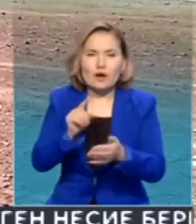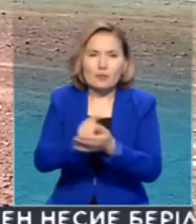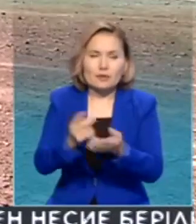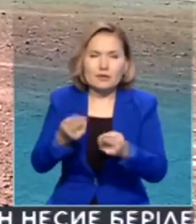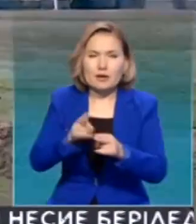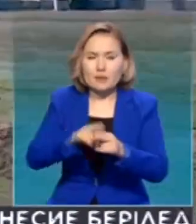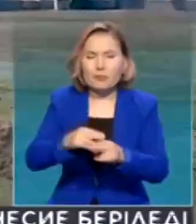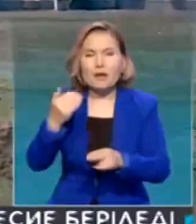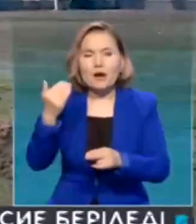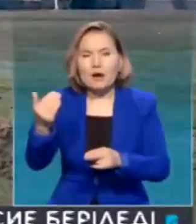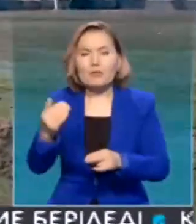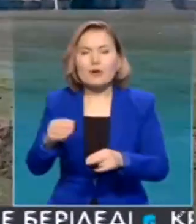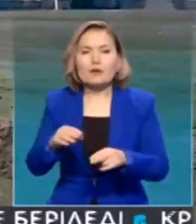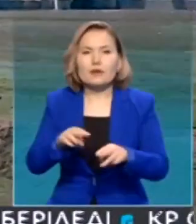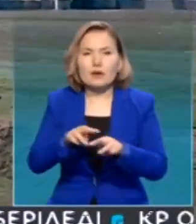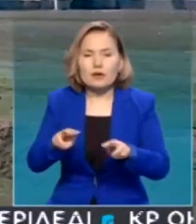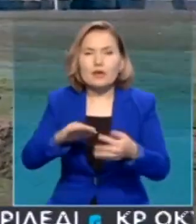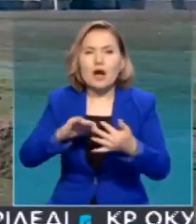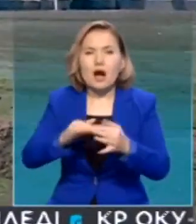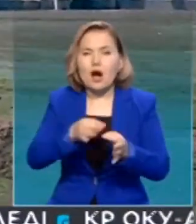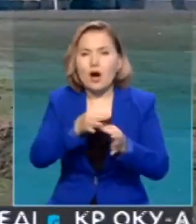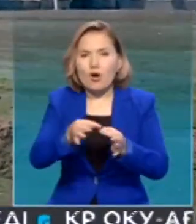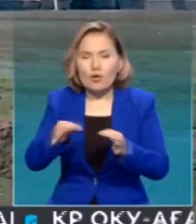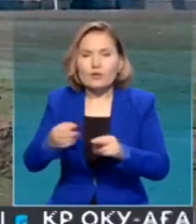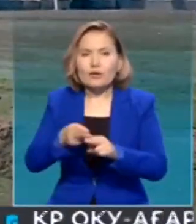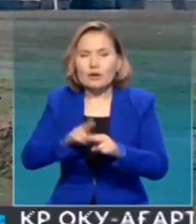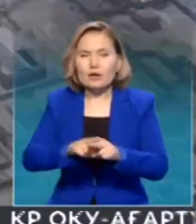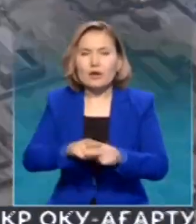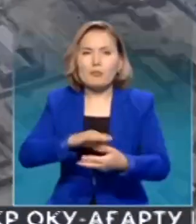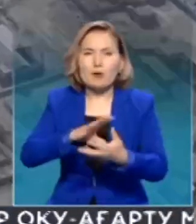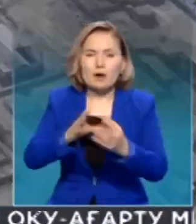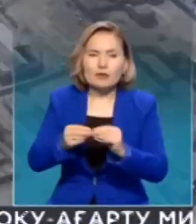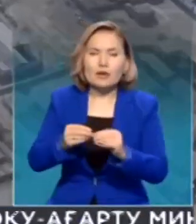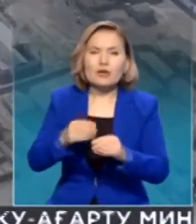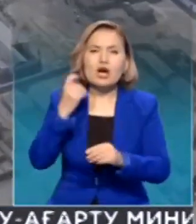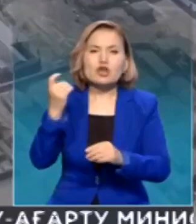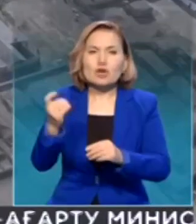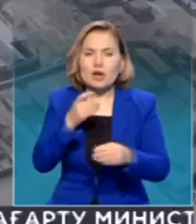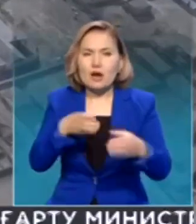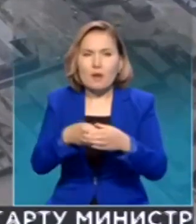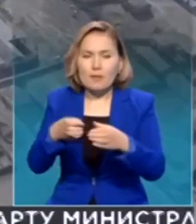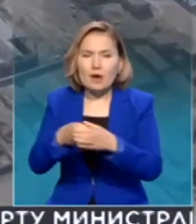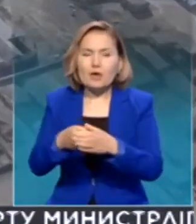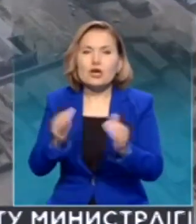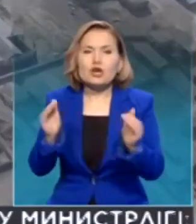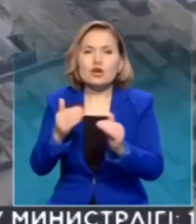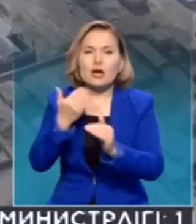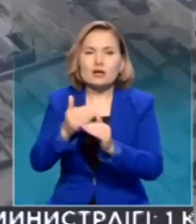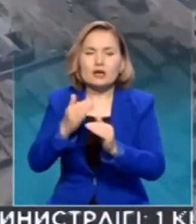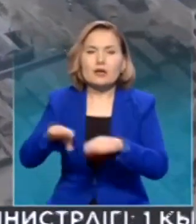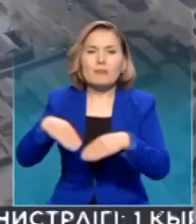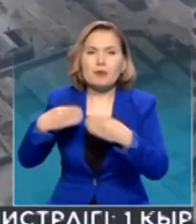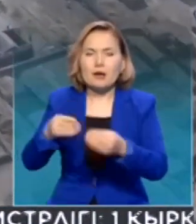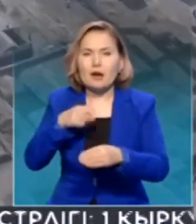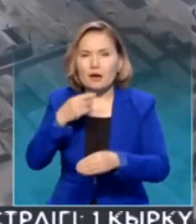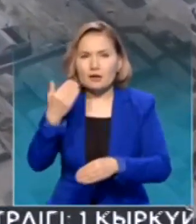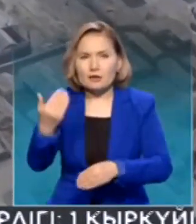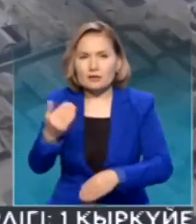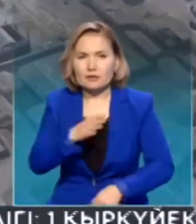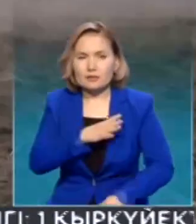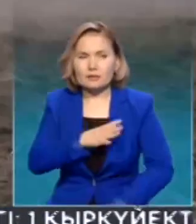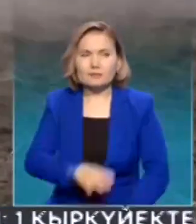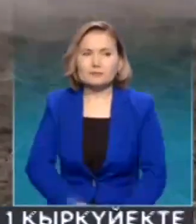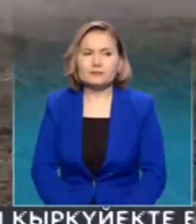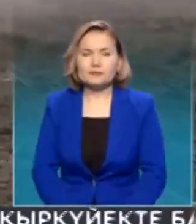бөлек Әлібек Қуантыров ауыл аманаты жобасы аясында жеке қосалқы шаруашылықтарға шағын несие берілетінін айтты. Оңғар Алпысбайұлы,